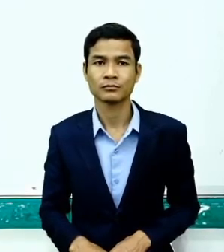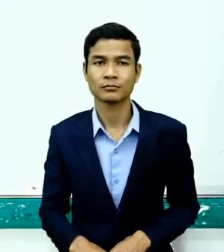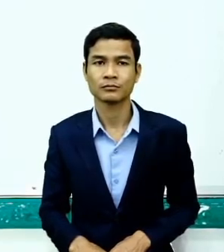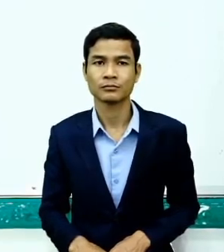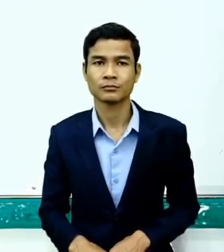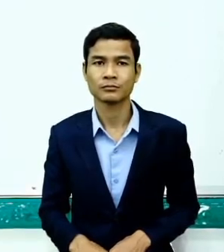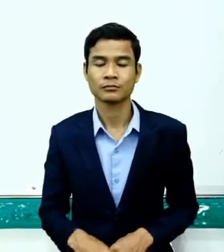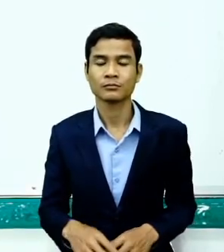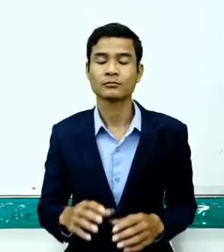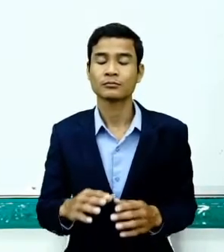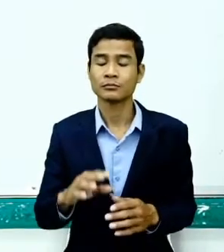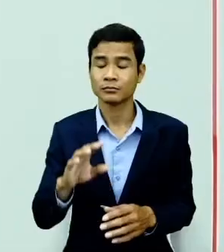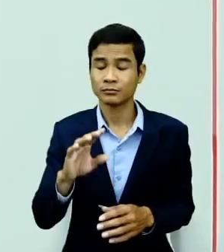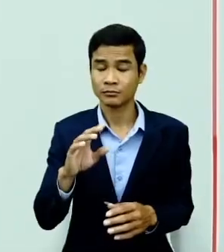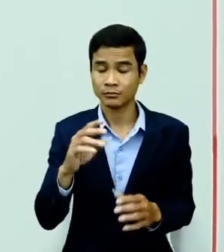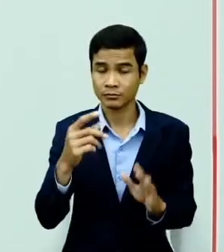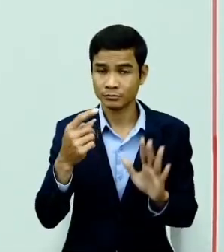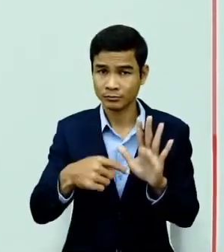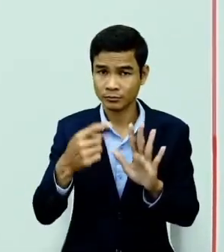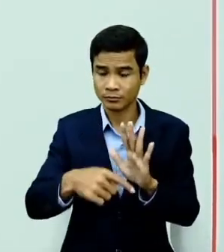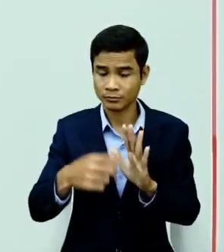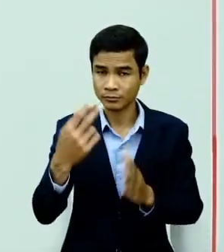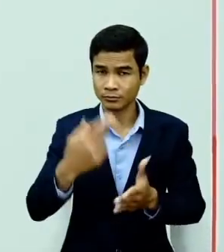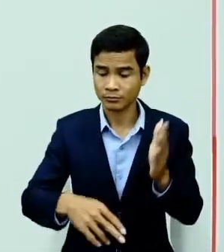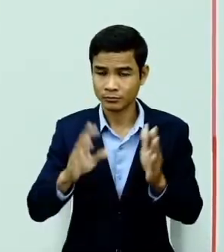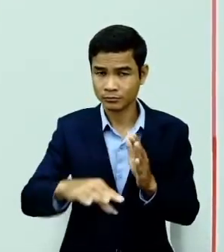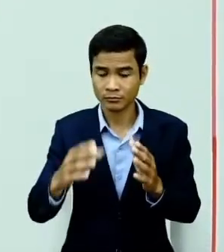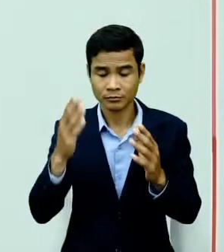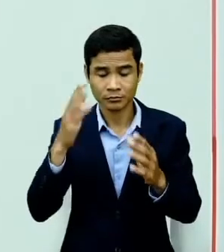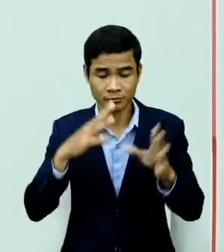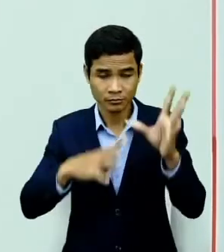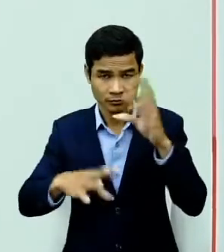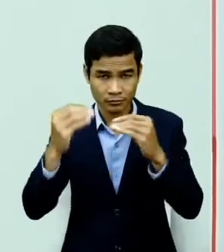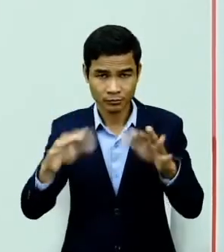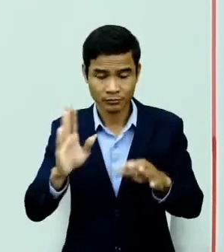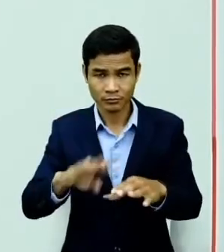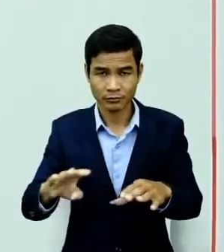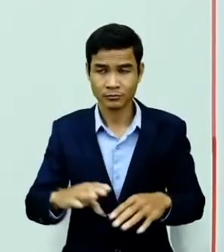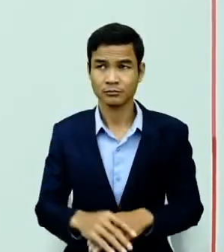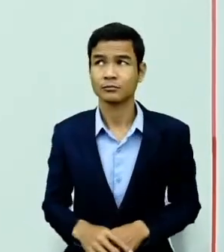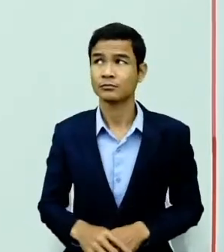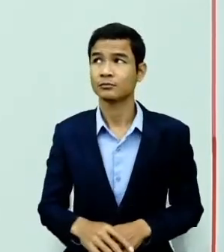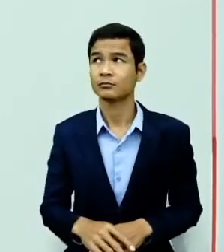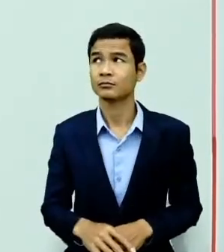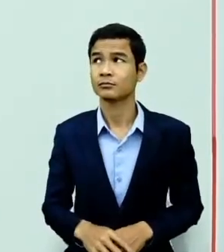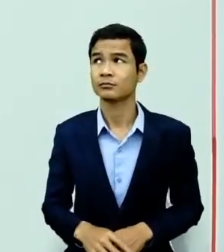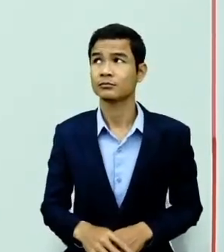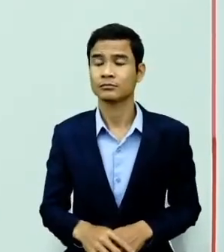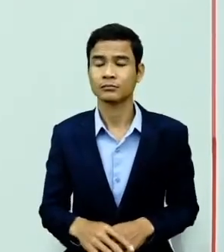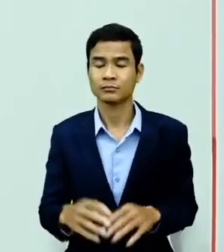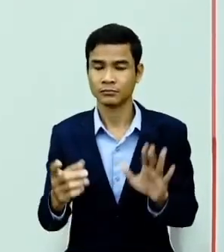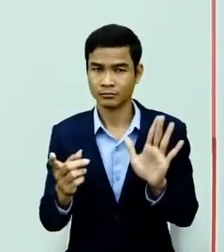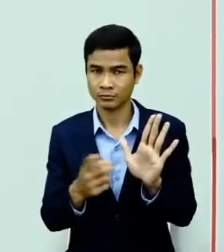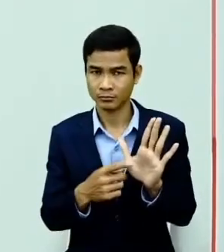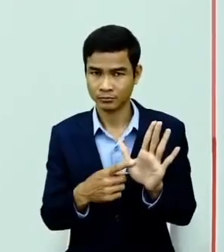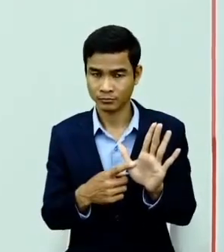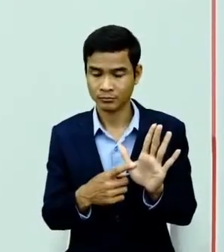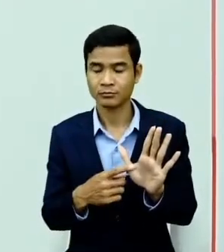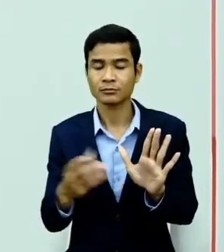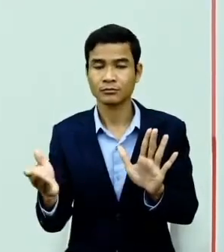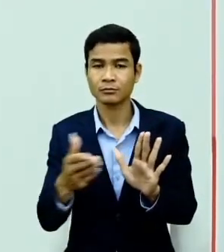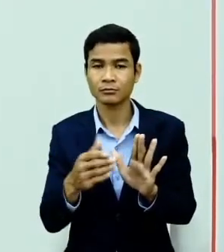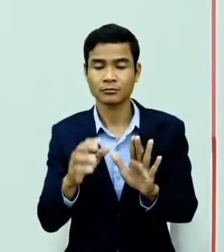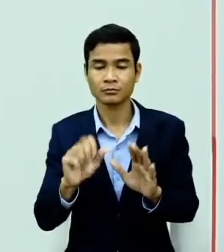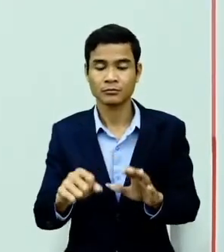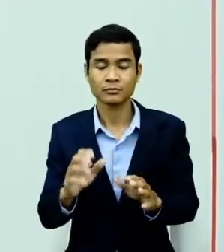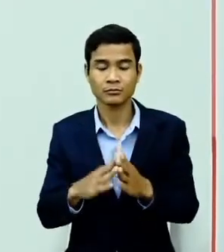ចានេះជាស្រៈអ្វីកូនយើងបានរៀនរួចនៅចាគឺជាស្រៈស្រៈអេដែលយើ